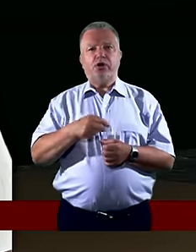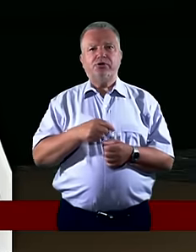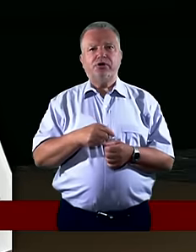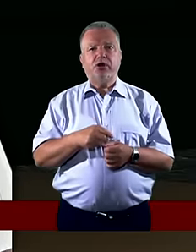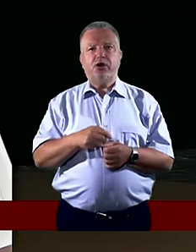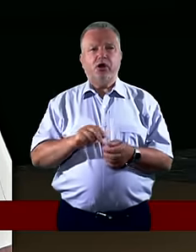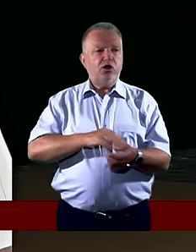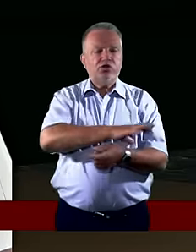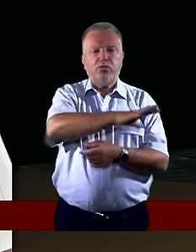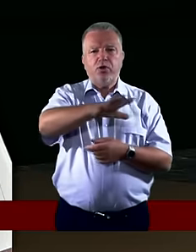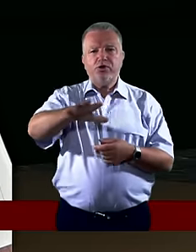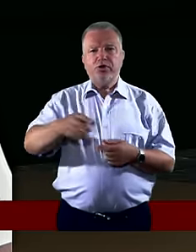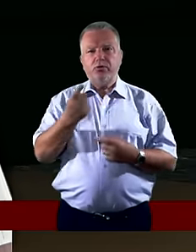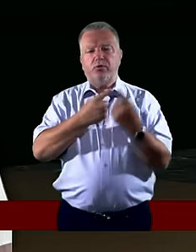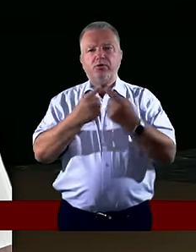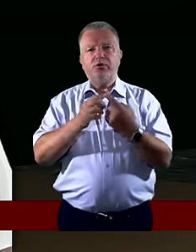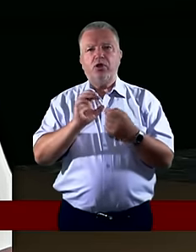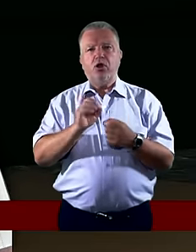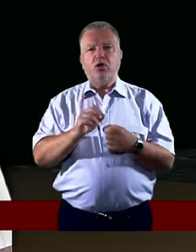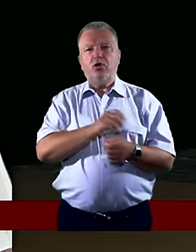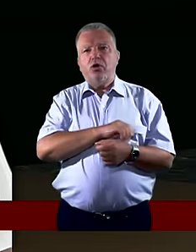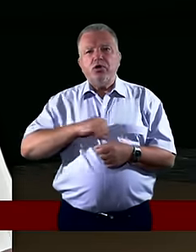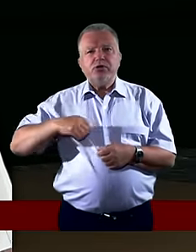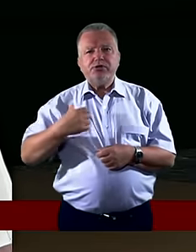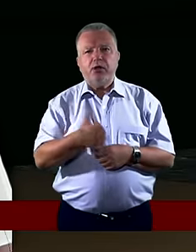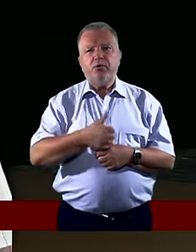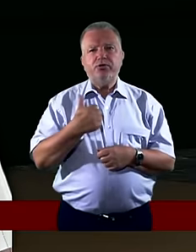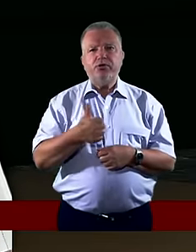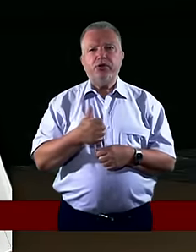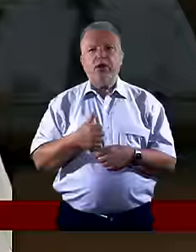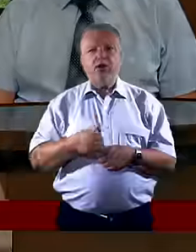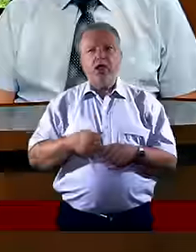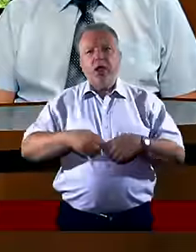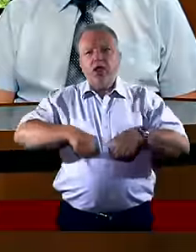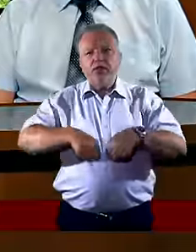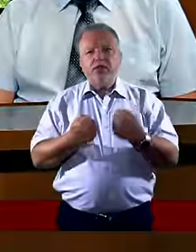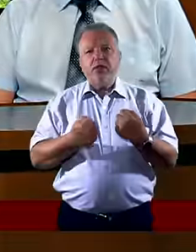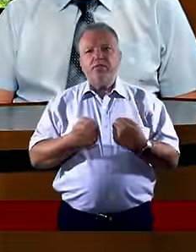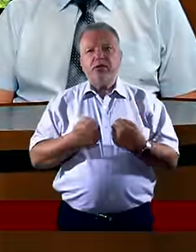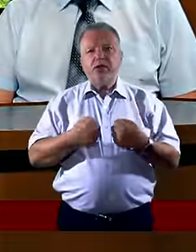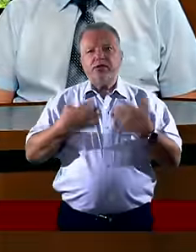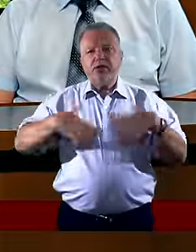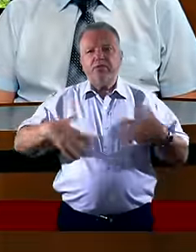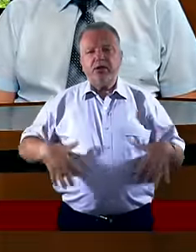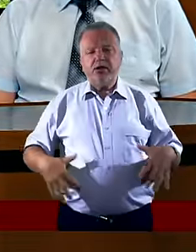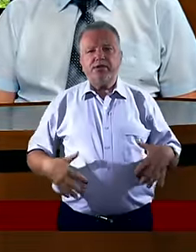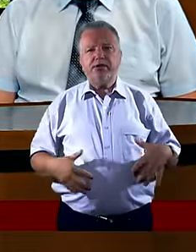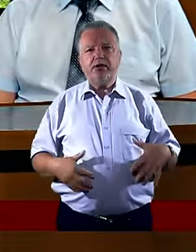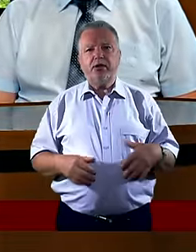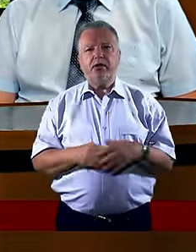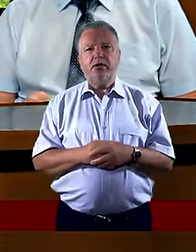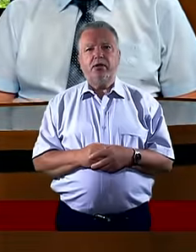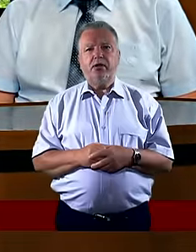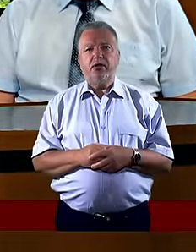nasze społeczeństwo? Na co cierpi? Na osamotnienie, na depresję, na rozdwojenie jaźni, na zagubienie się